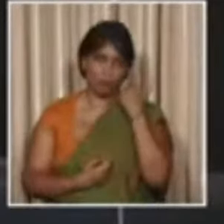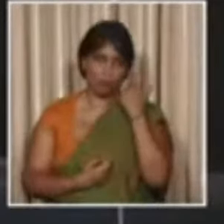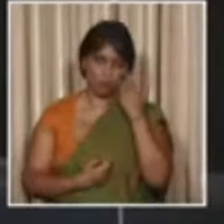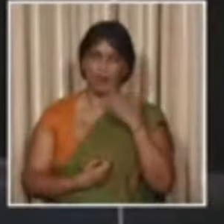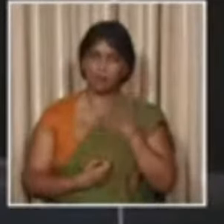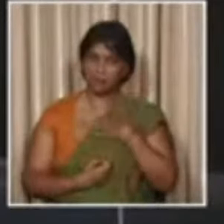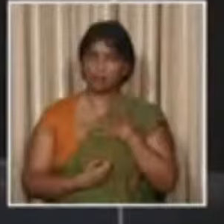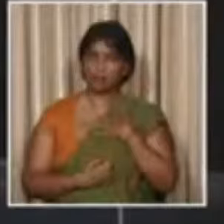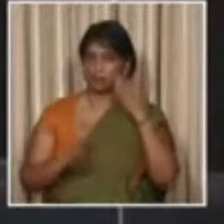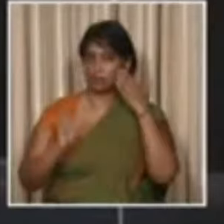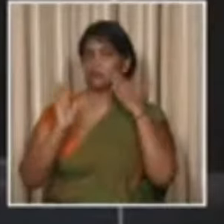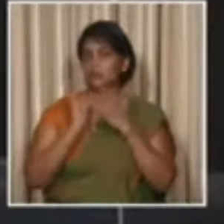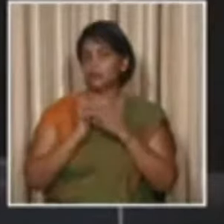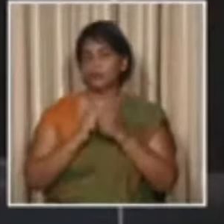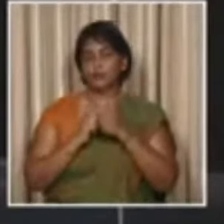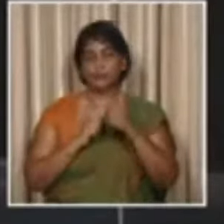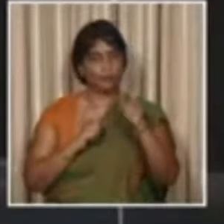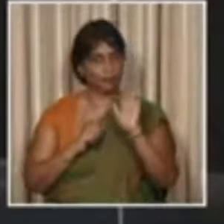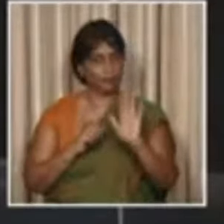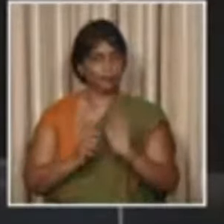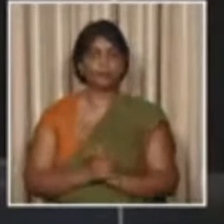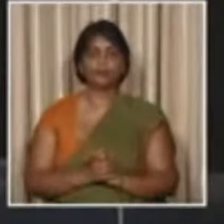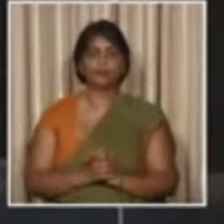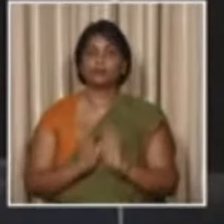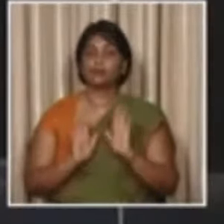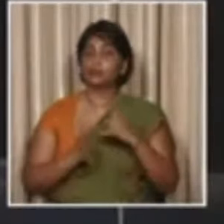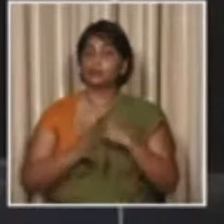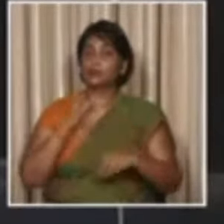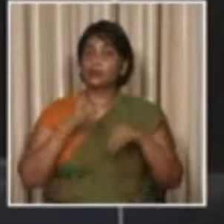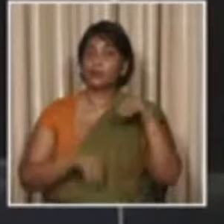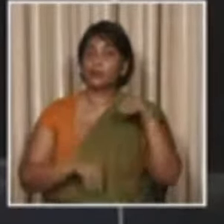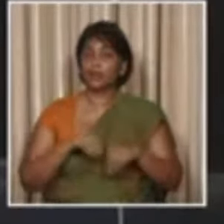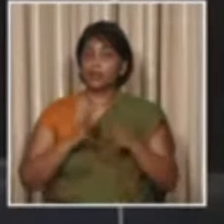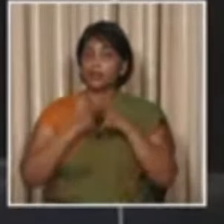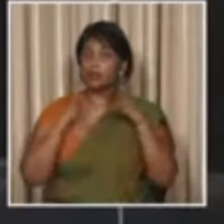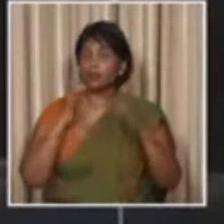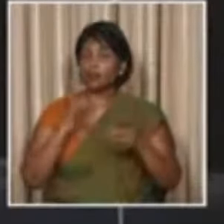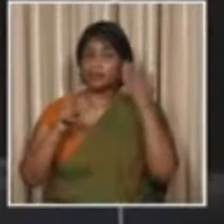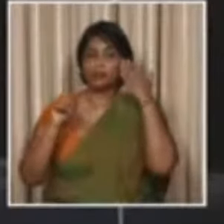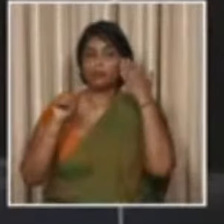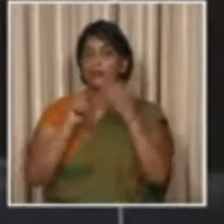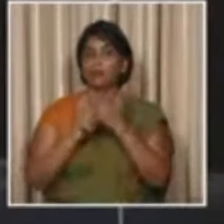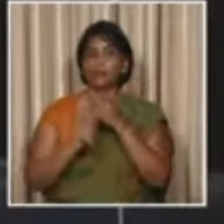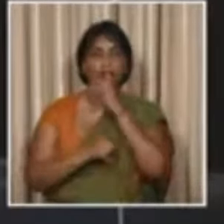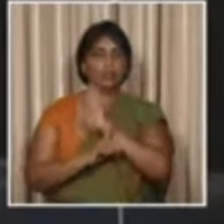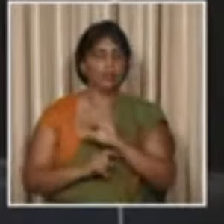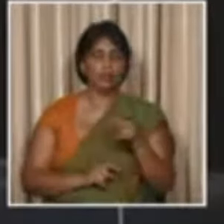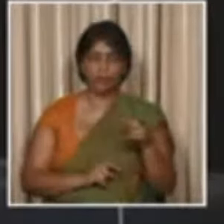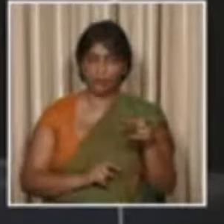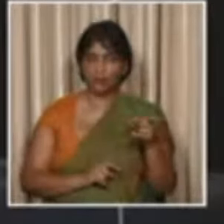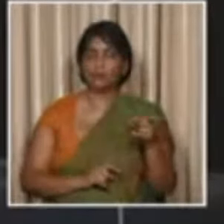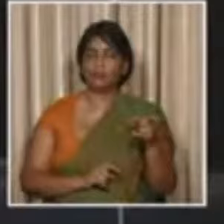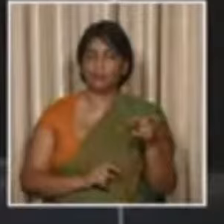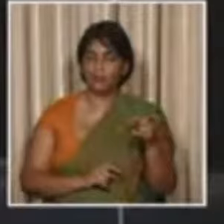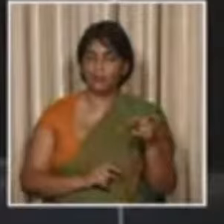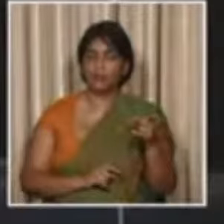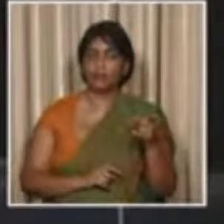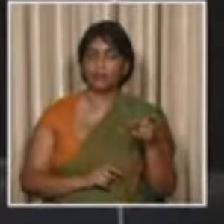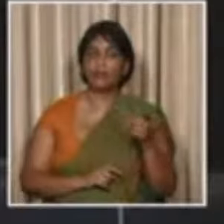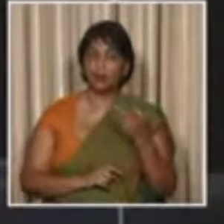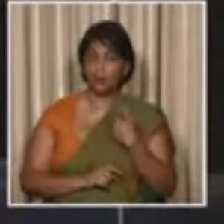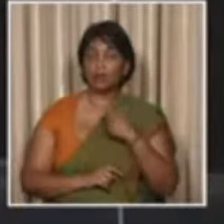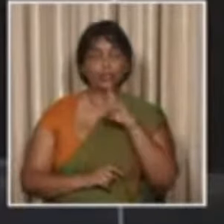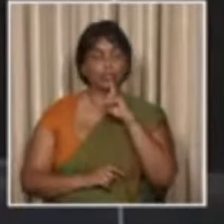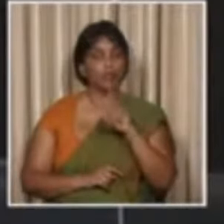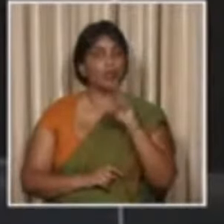ඒ සංවේදීතාවෙන් තමයි කතා කරන්නේ හැබැයි දේශපාලඥ මොහොයලට කතා කරන්නේ ඒ සංවේදීතාවෙන් නෙවෙයි මං ඒකයි